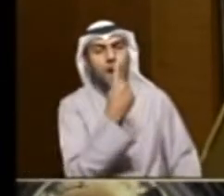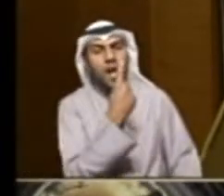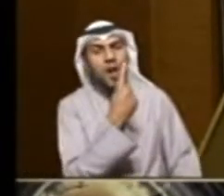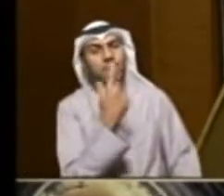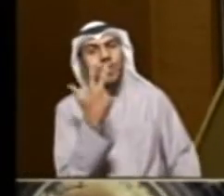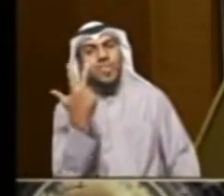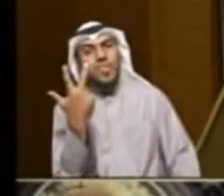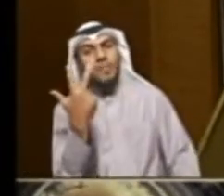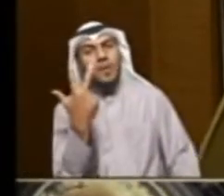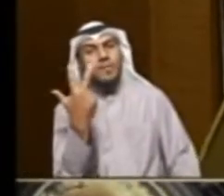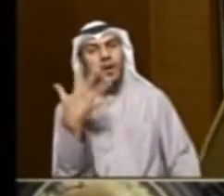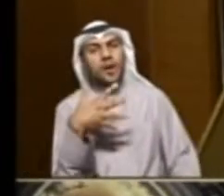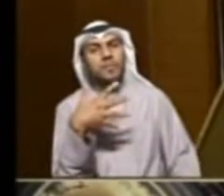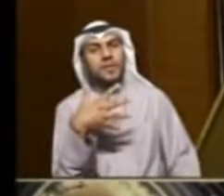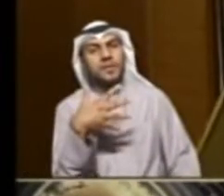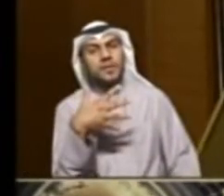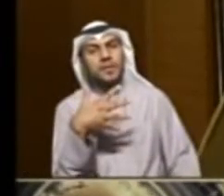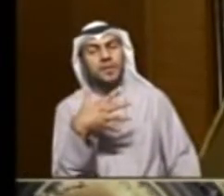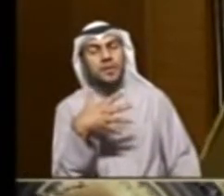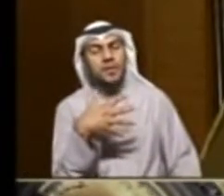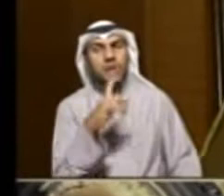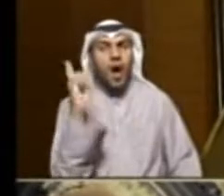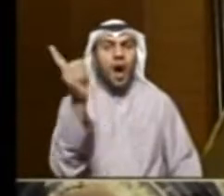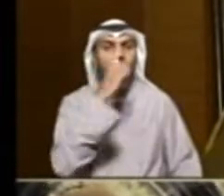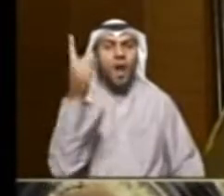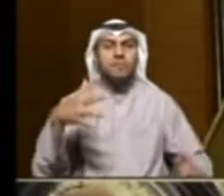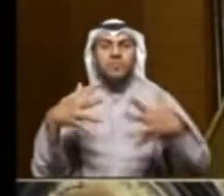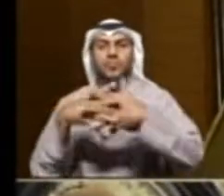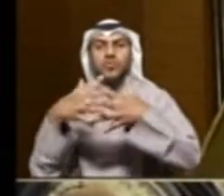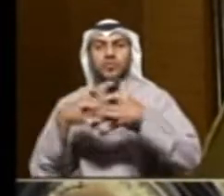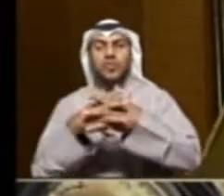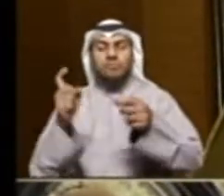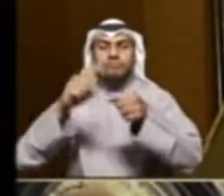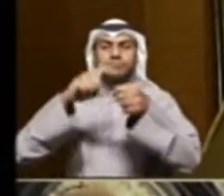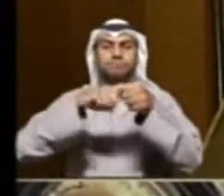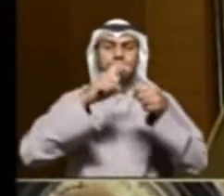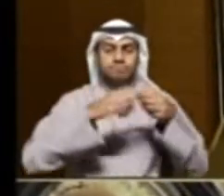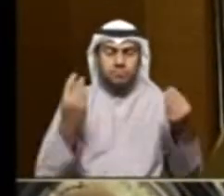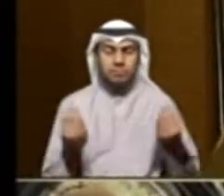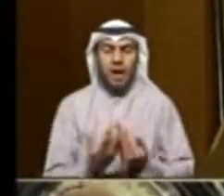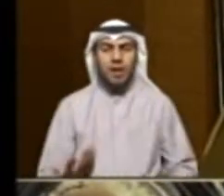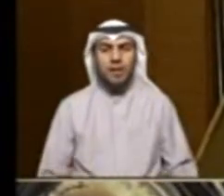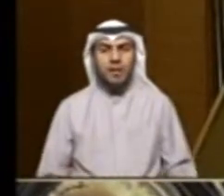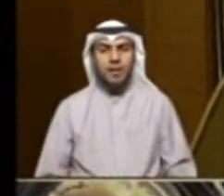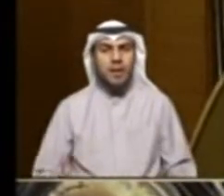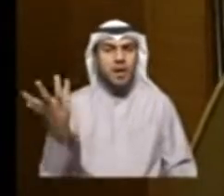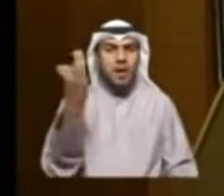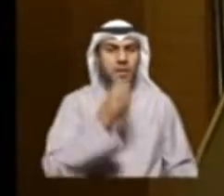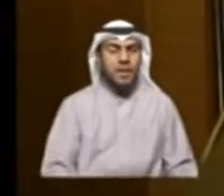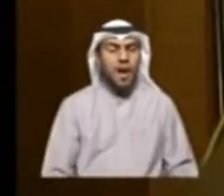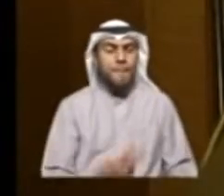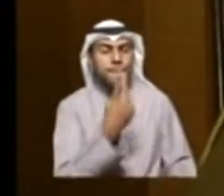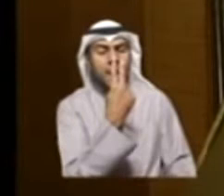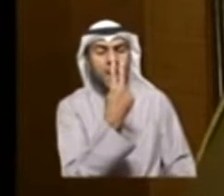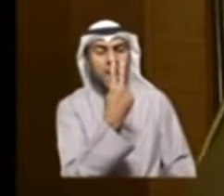1850 شركة عالمية من جميع أنحاء العالم، شركات عالمية اشتركت في هذا المؤتمر ممثلة في حوالي